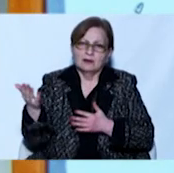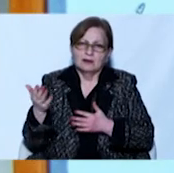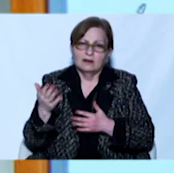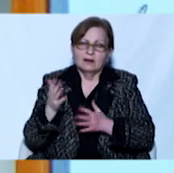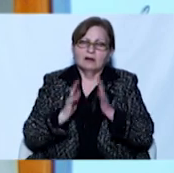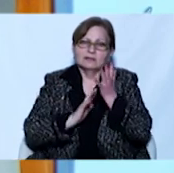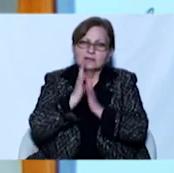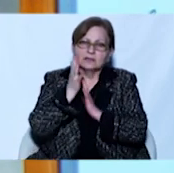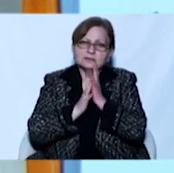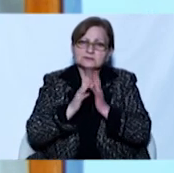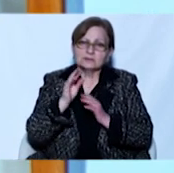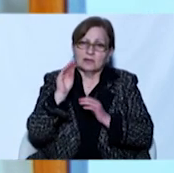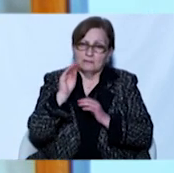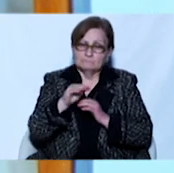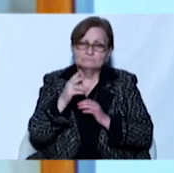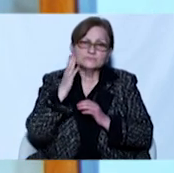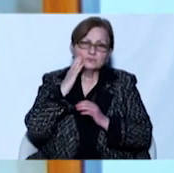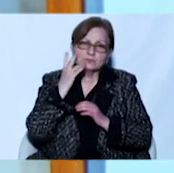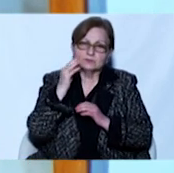სიტყვა ტყე, უნდა ჩავსვათ სწორად.